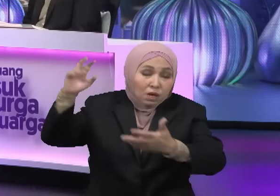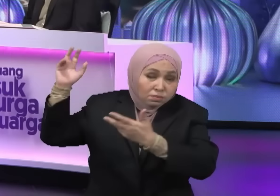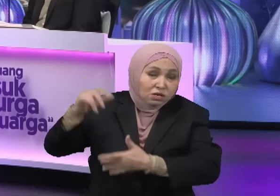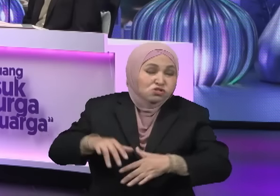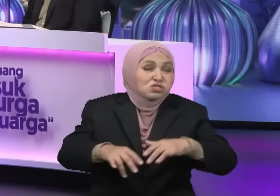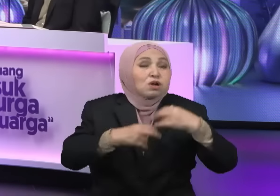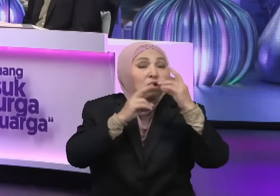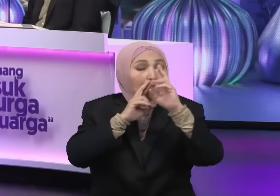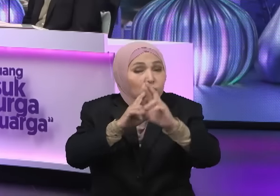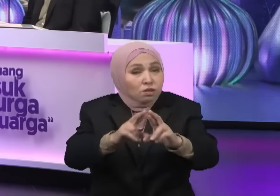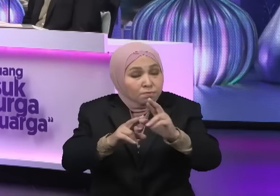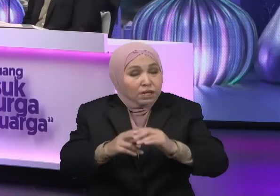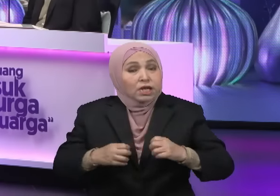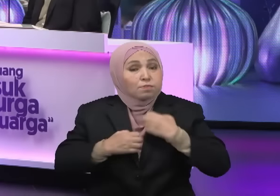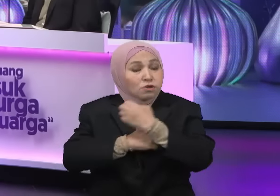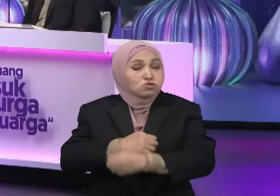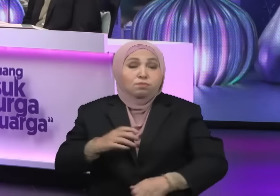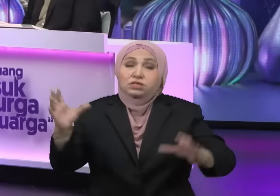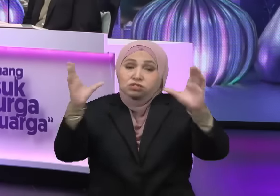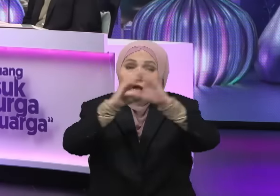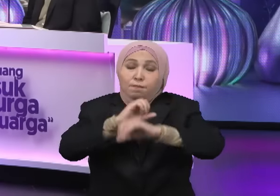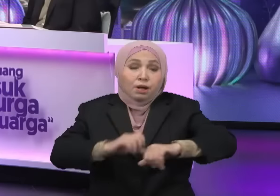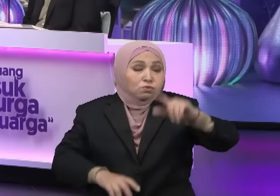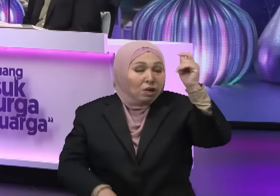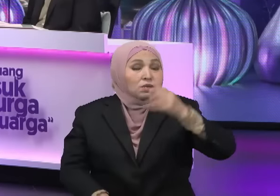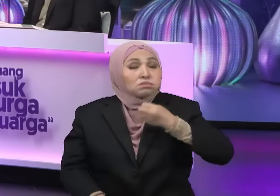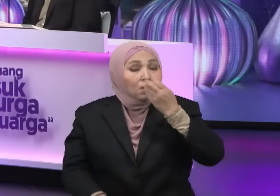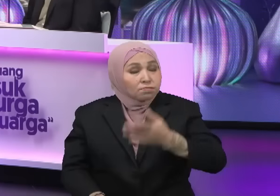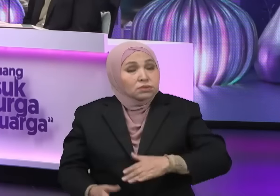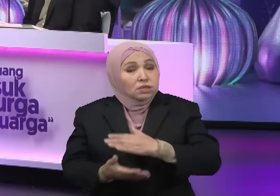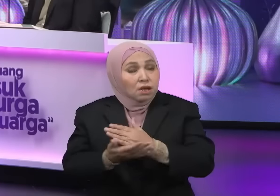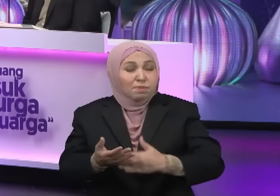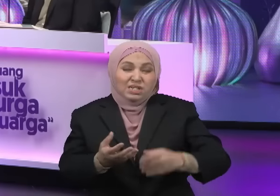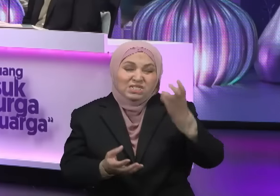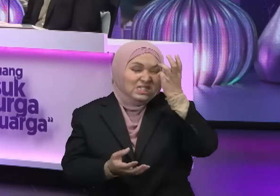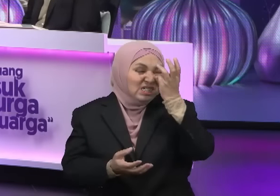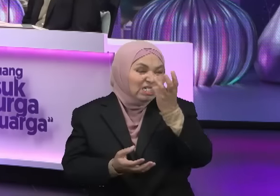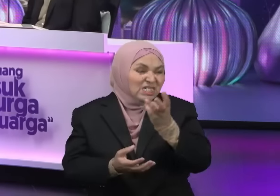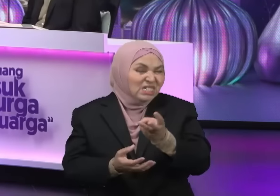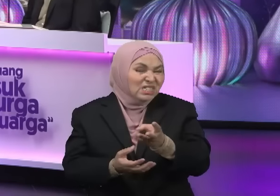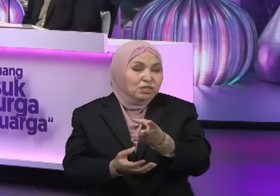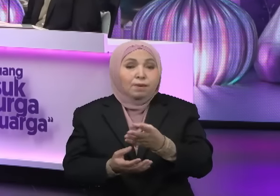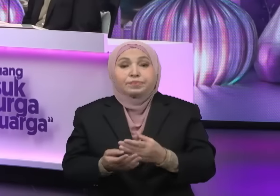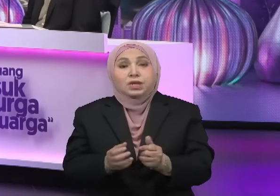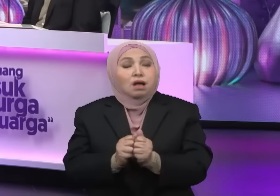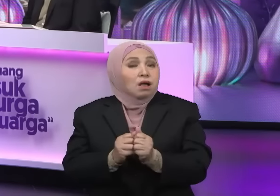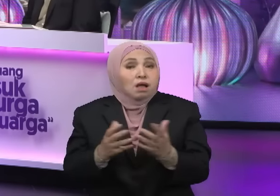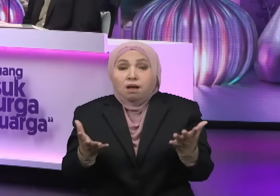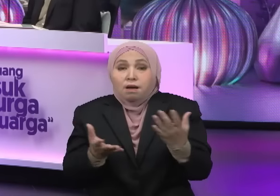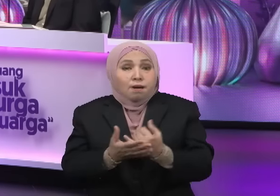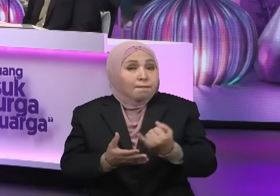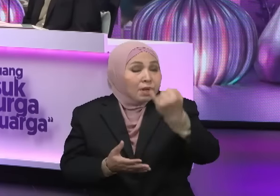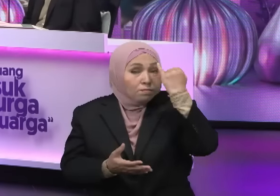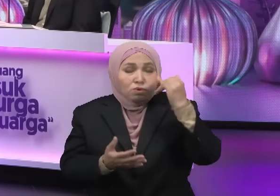mereka, mencabar Tuhan, kemudian mereka menyatakan sesuatu, menghina tanpa ilmu.